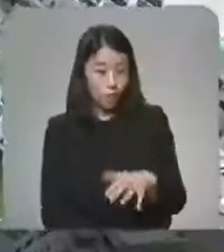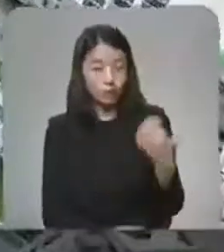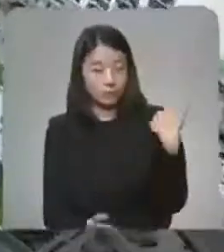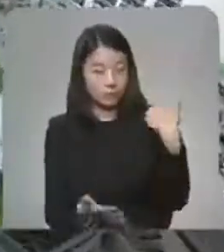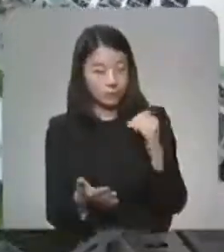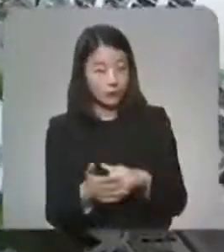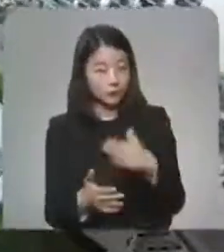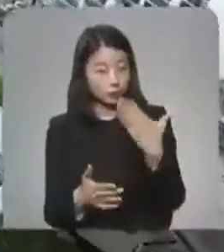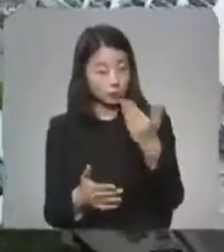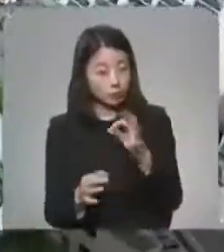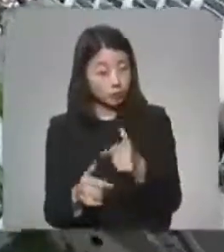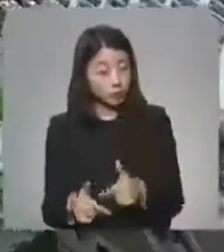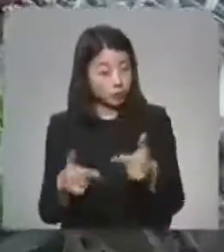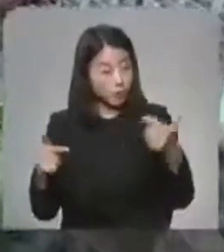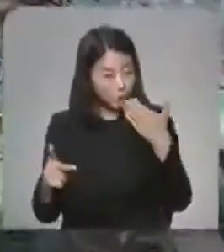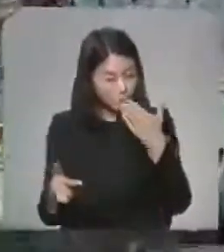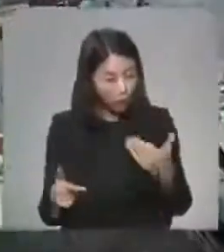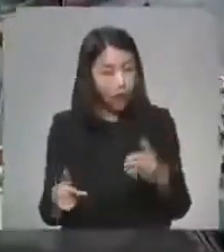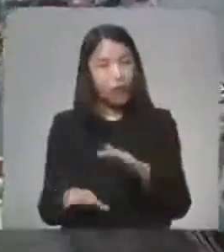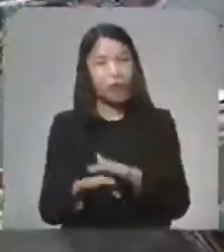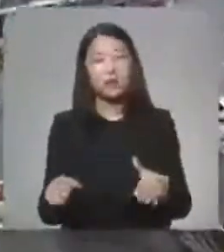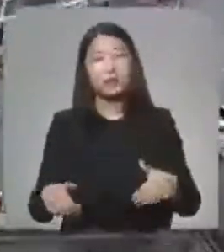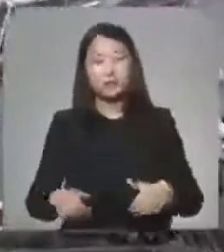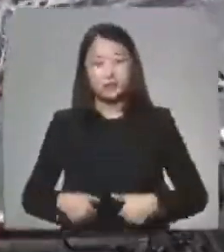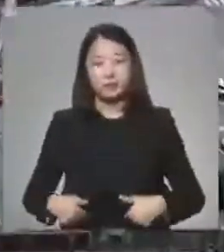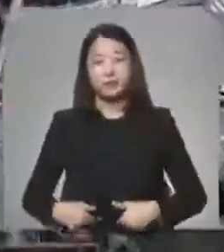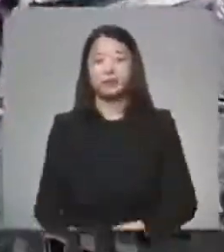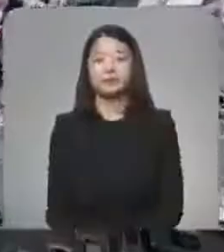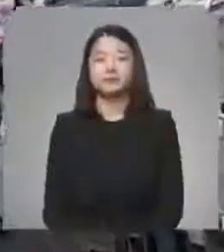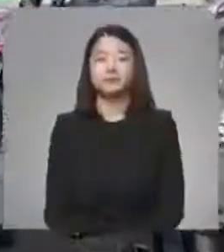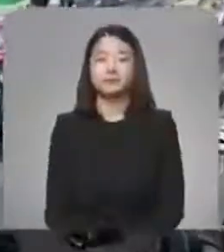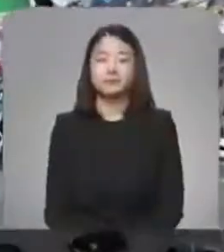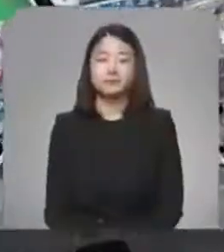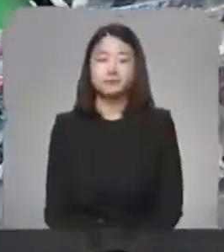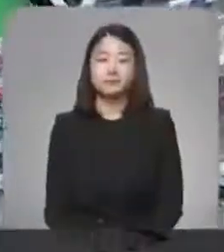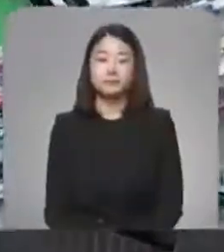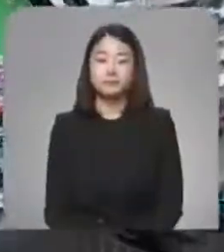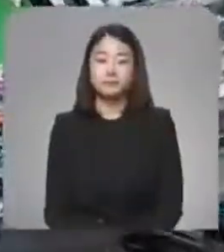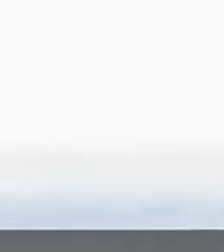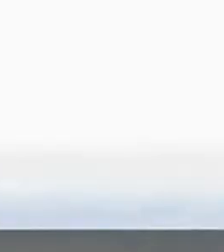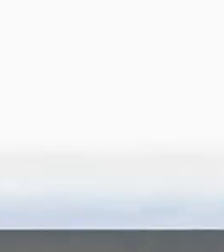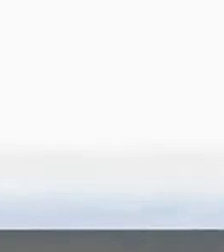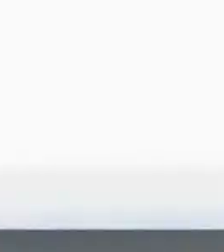위상을 되찾을 수 있는 대책이 시급합니다. KBS 뉴스 정창환입니다.